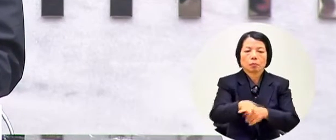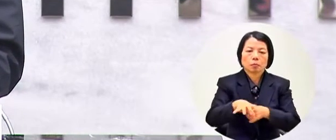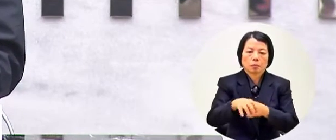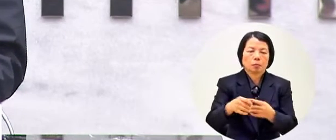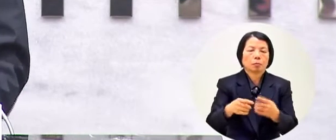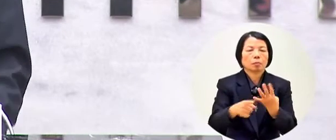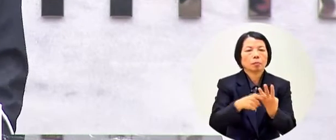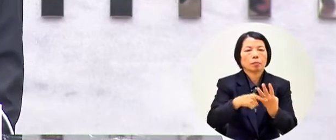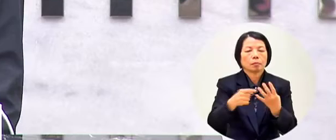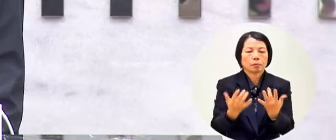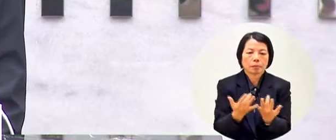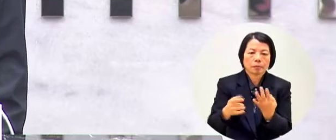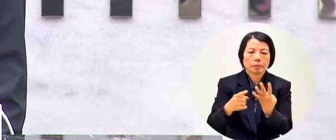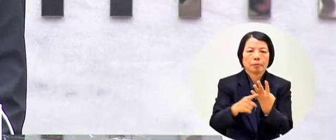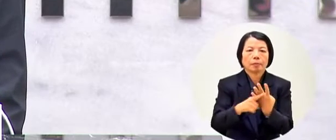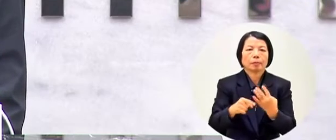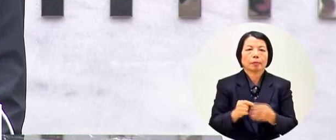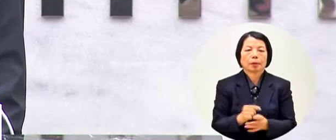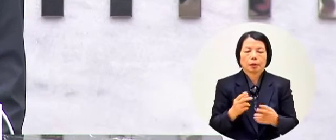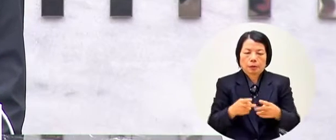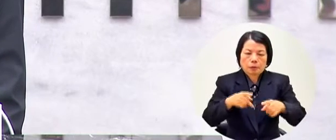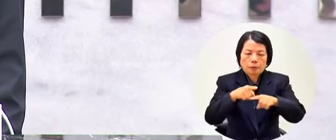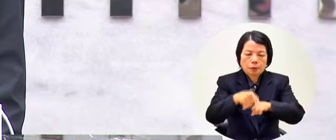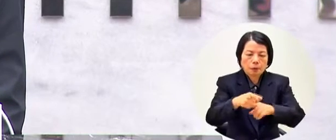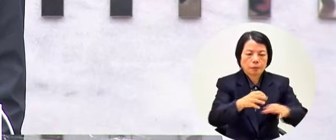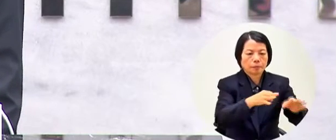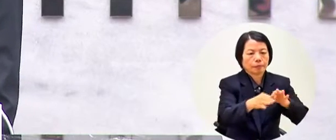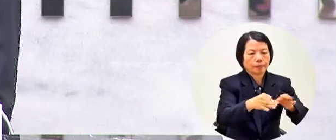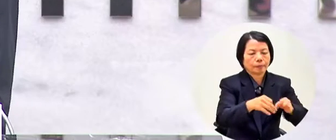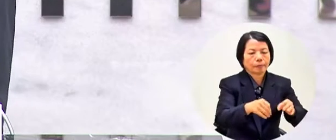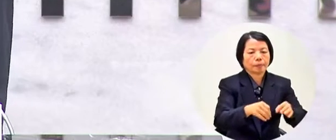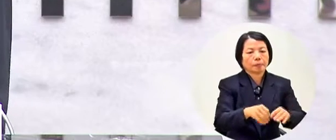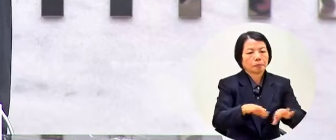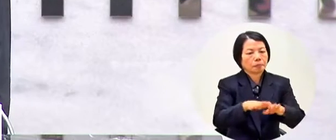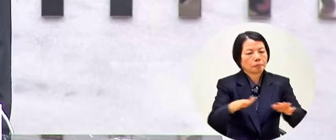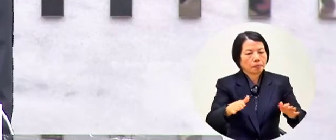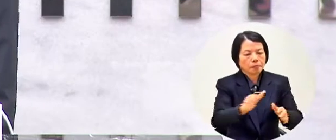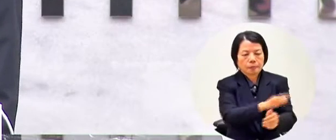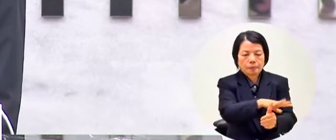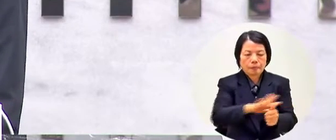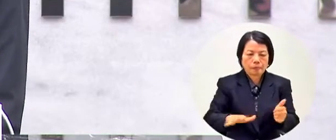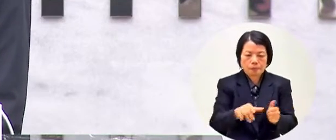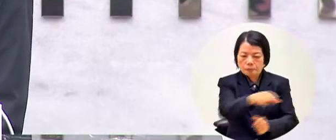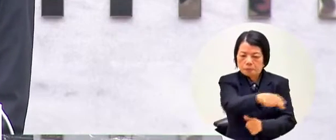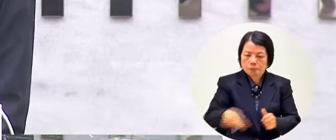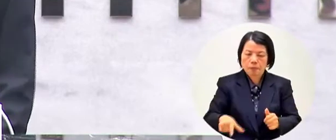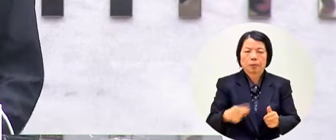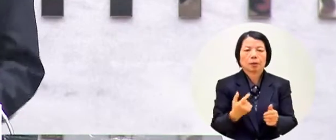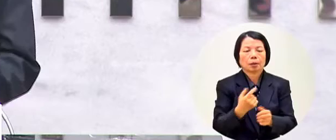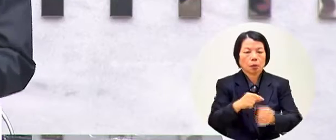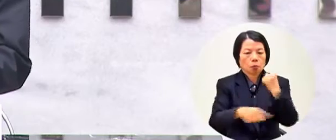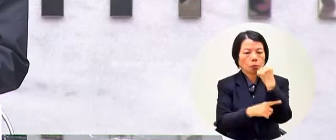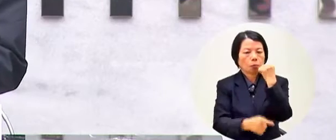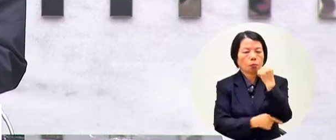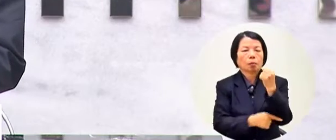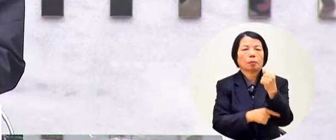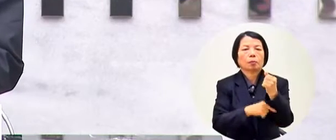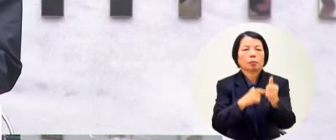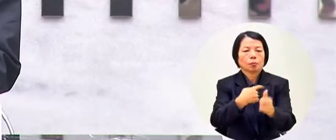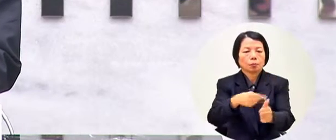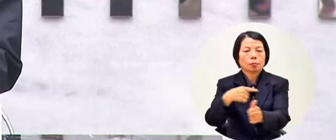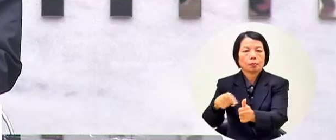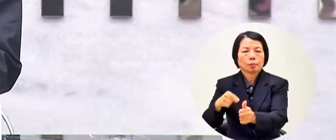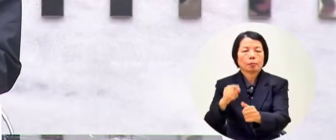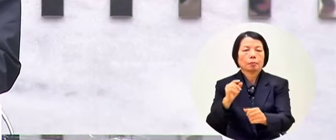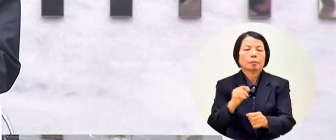业，筹划跨境电商平台，配合中央法规辅导产业发展及辅导协助